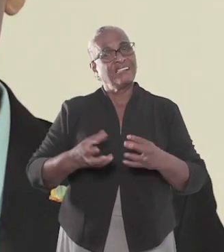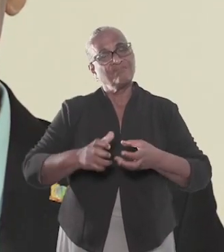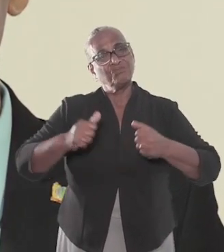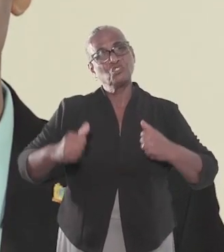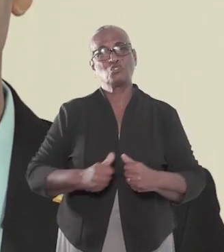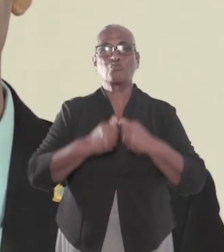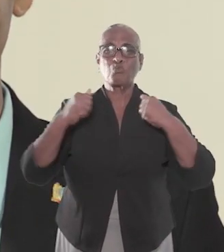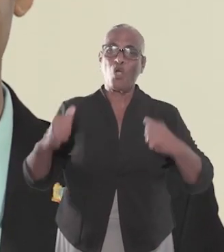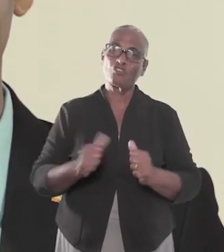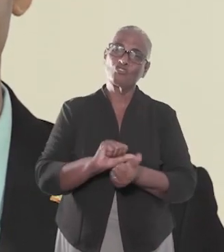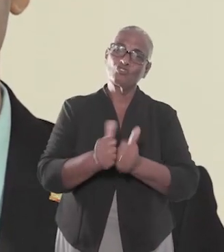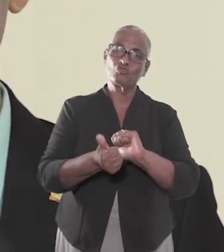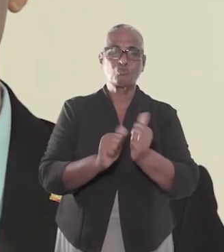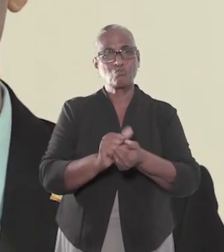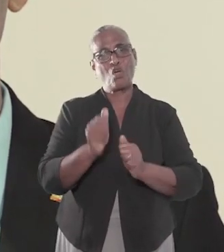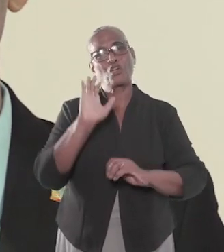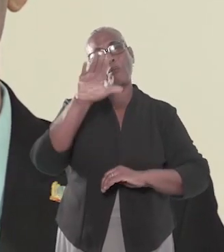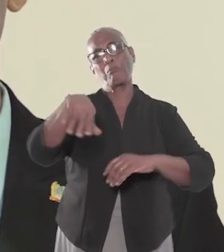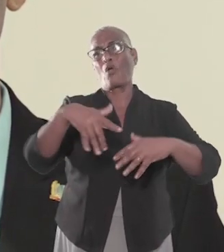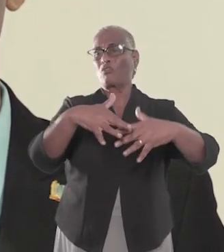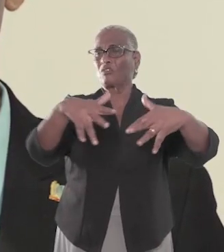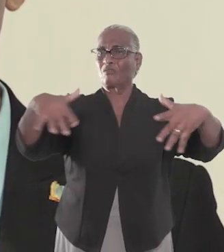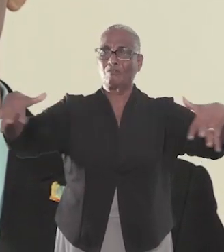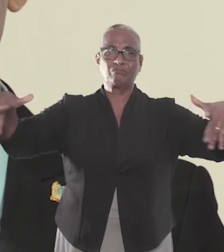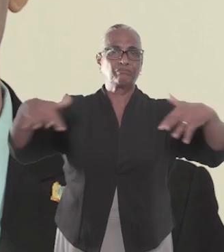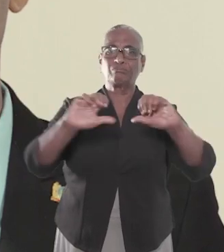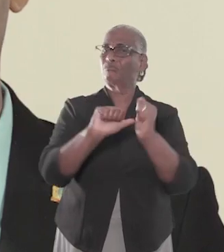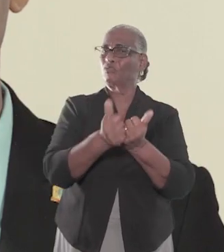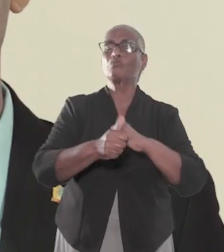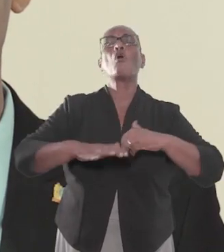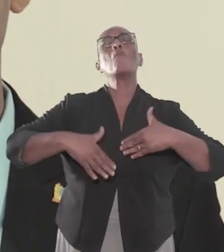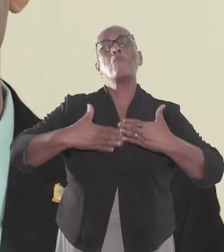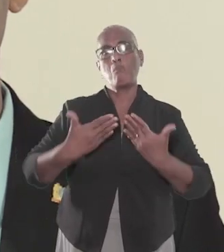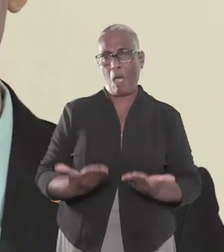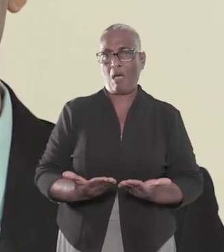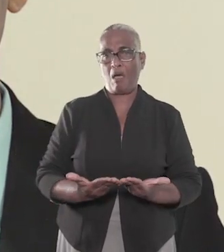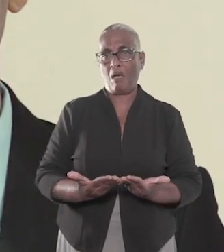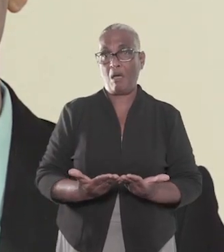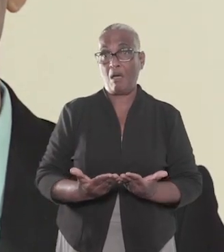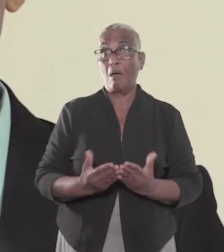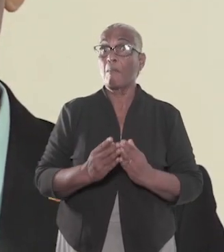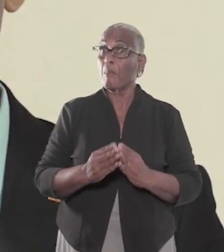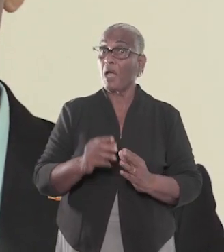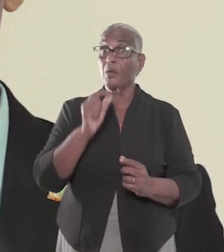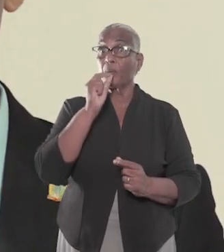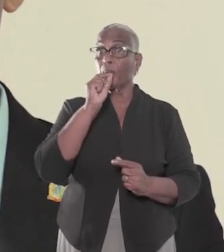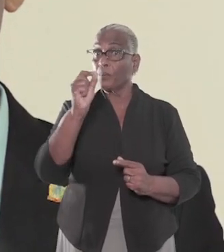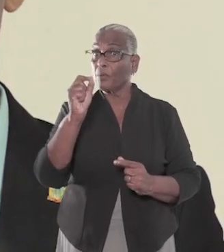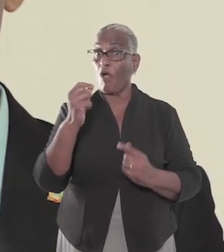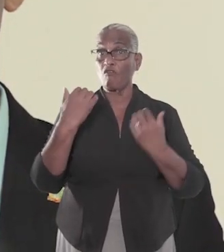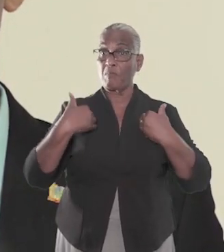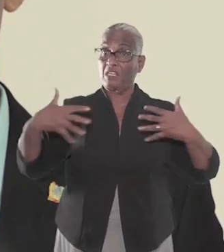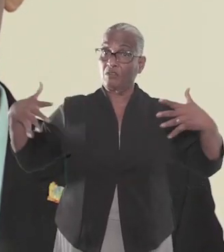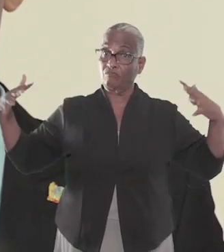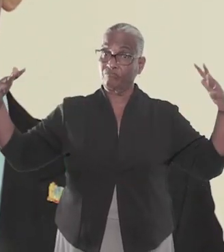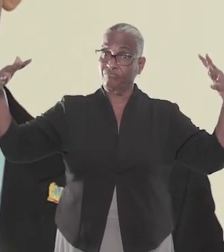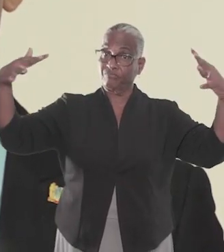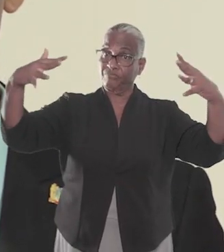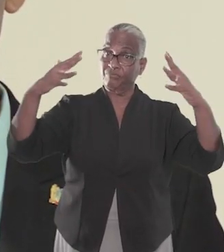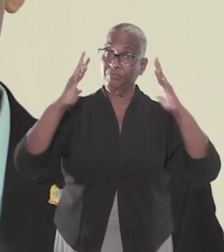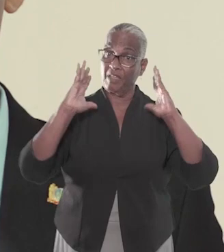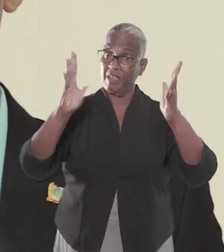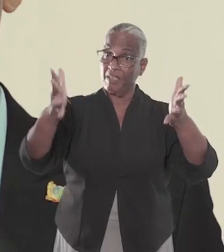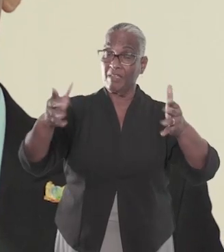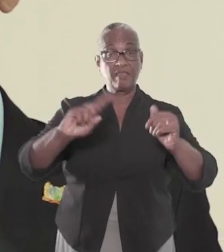Recreatieve sportactiviteiten in de buitenlucht mogen normaal plaatsvinden. Dit zonder scheidsrechters en of